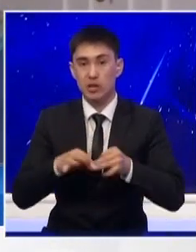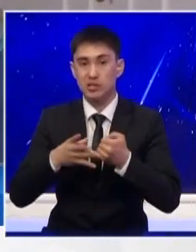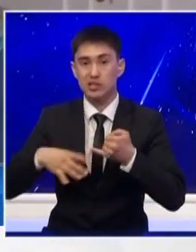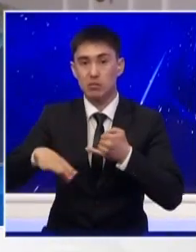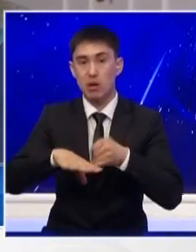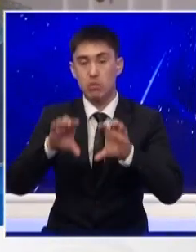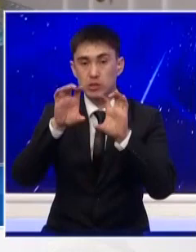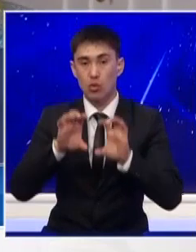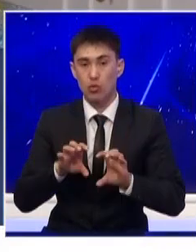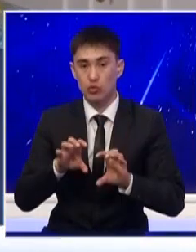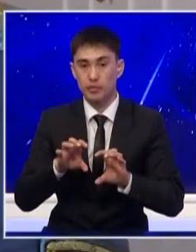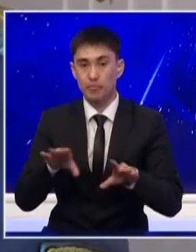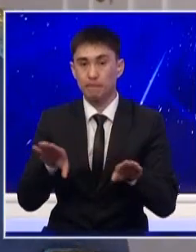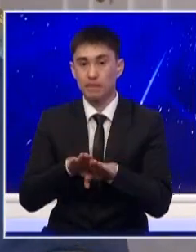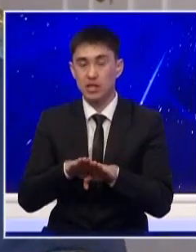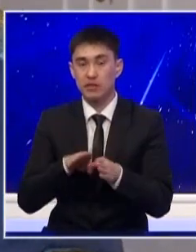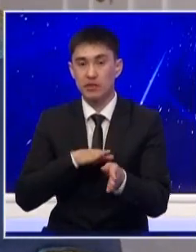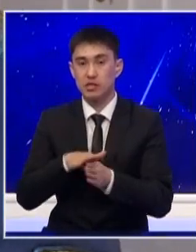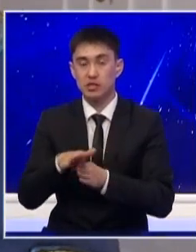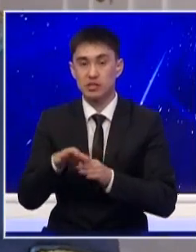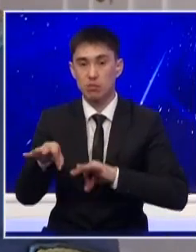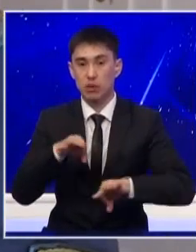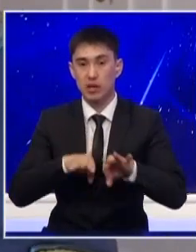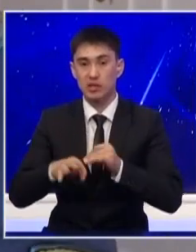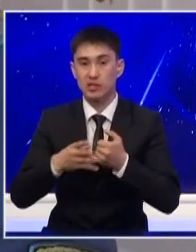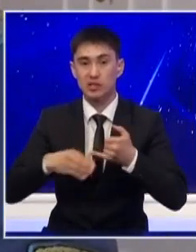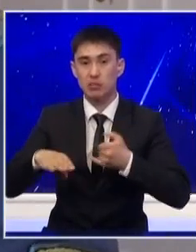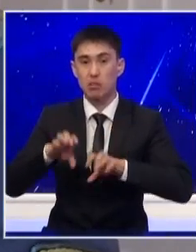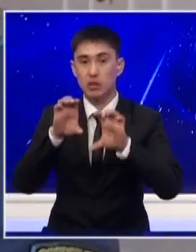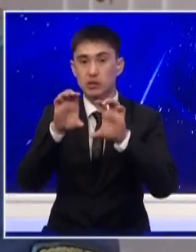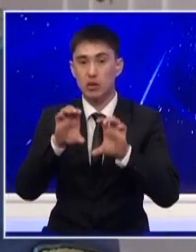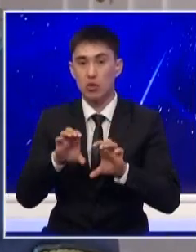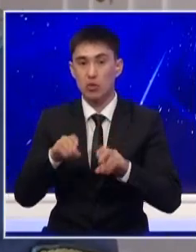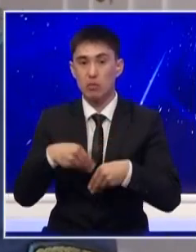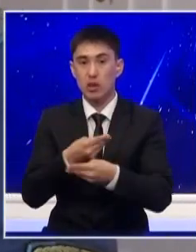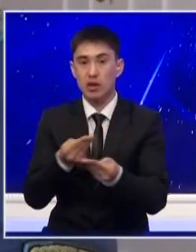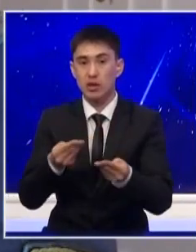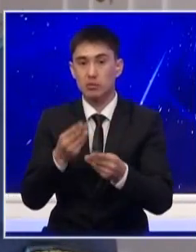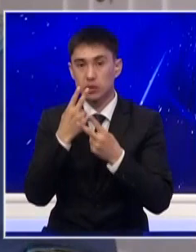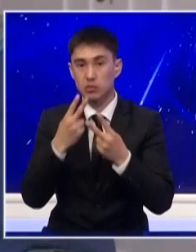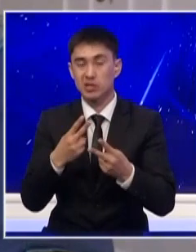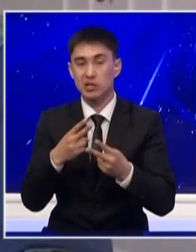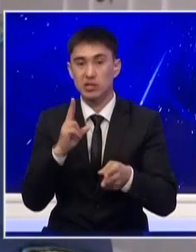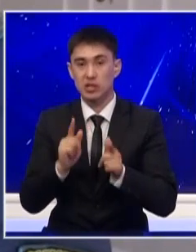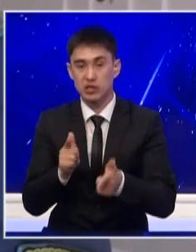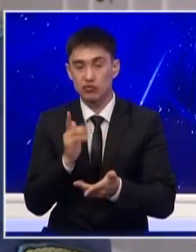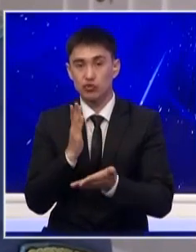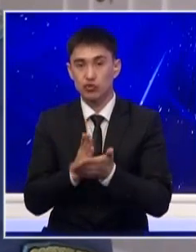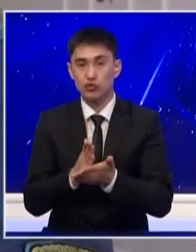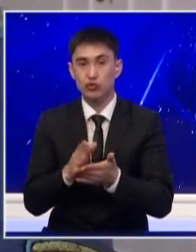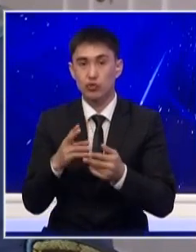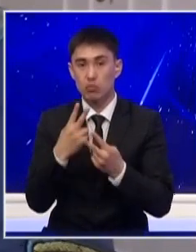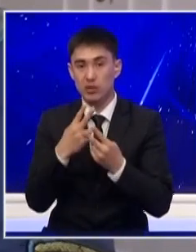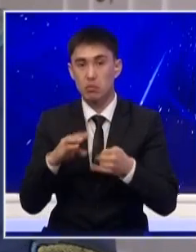закону». Также в рамках реализации проекта «Земля по закону» предлагаем пересмотреть действующую модель предоставления